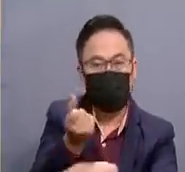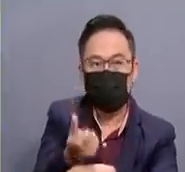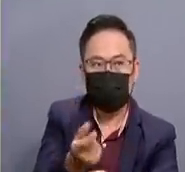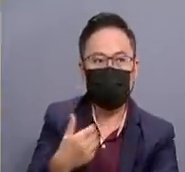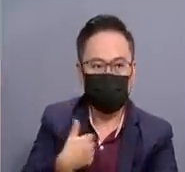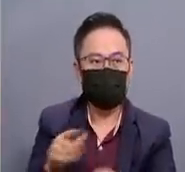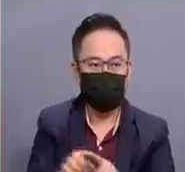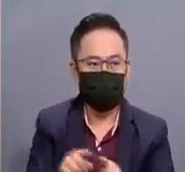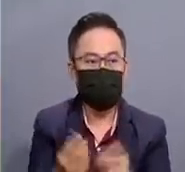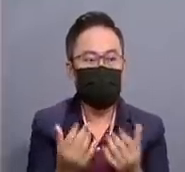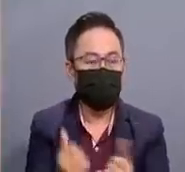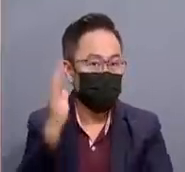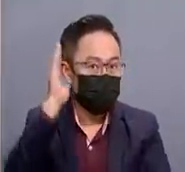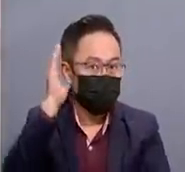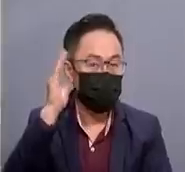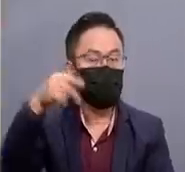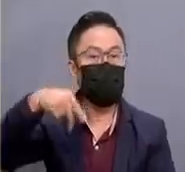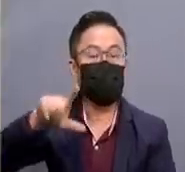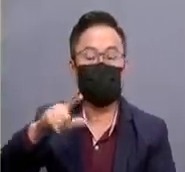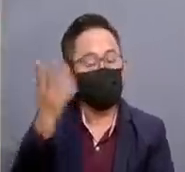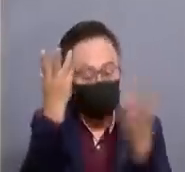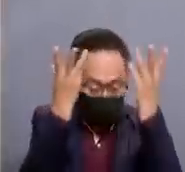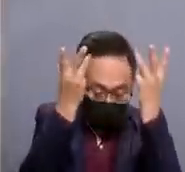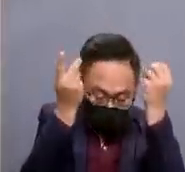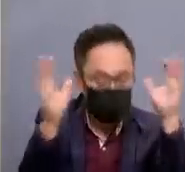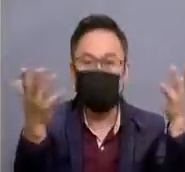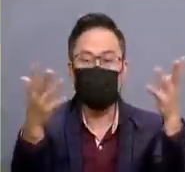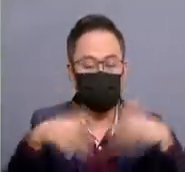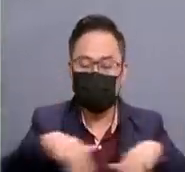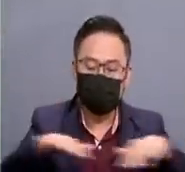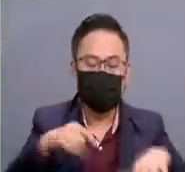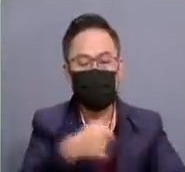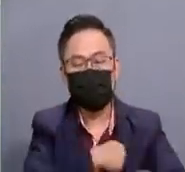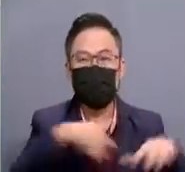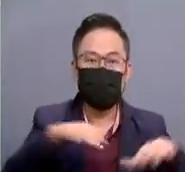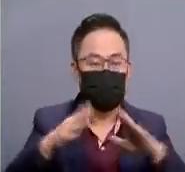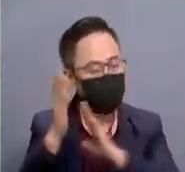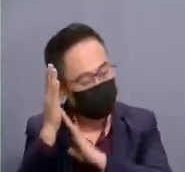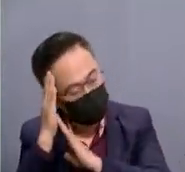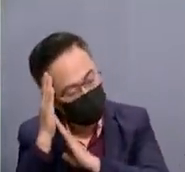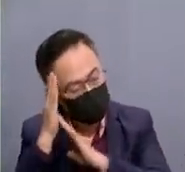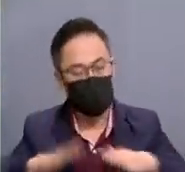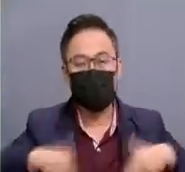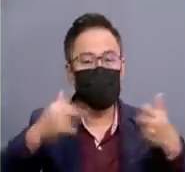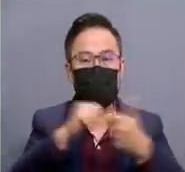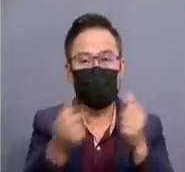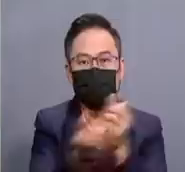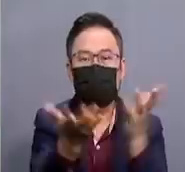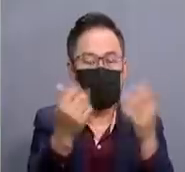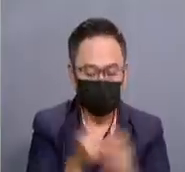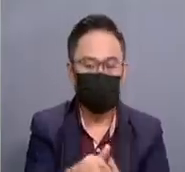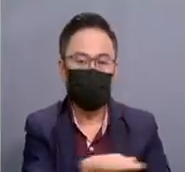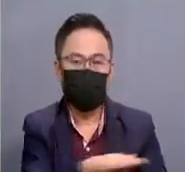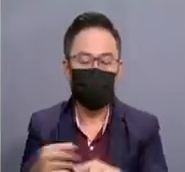ให้ทราบนะครับว่าลุงพลไม่เครียดครับหลับนอนได้ตามปกติไม่ได้ร้องขออะไรเป็นพิเศษและจะขอสู้คดีอย่างเต็มที่โดยปล่อยให้เป็นไปตาม